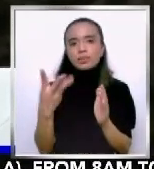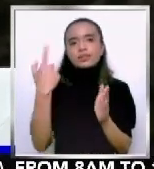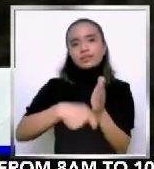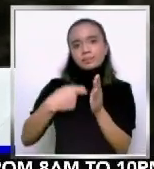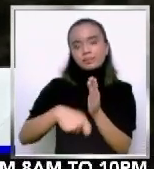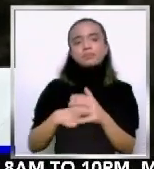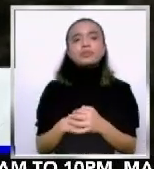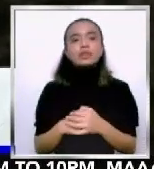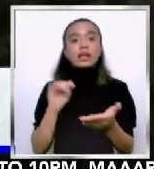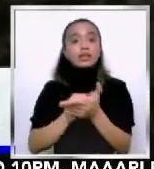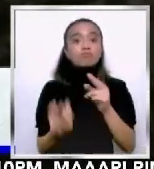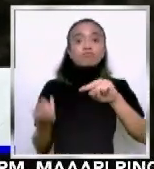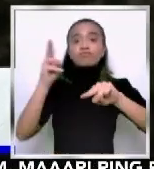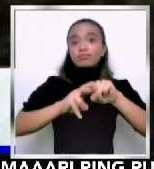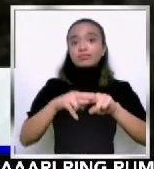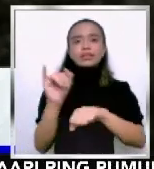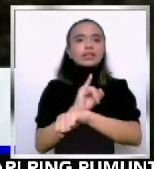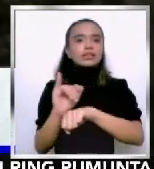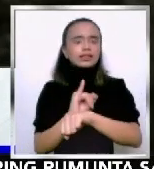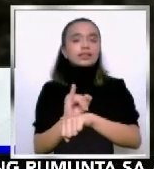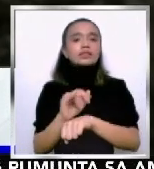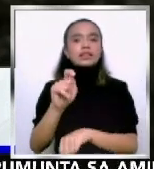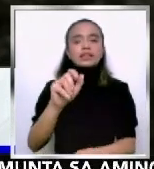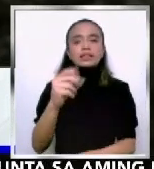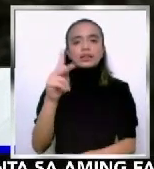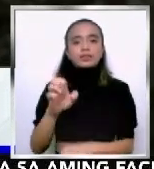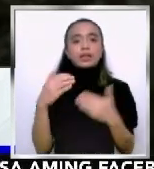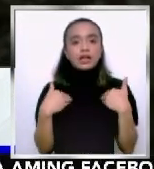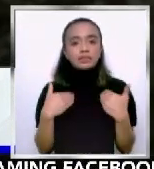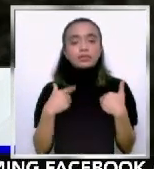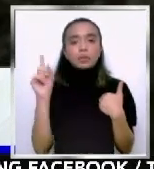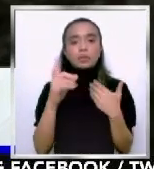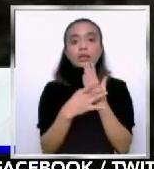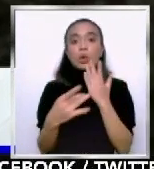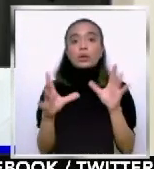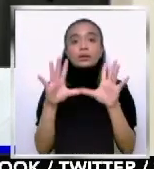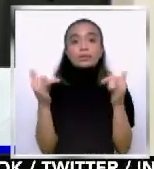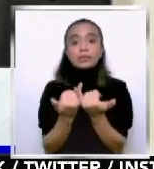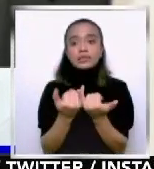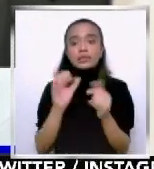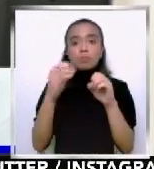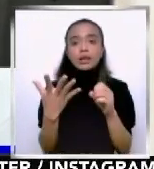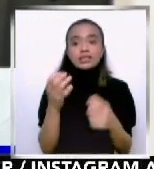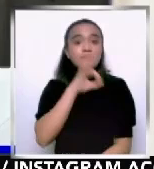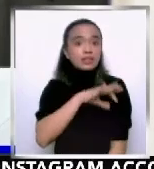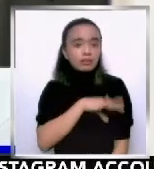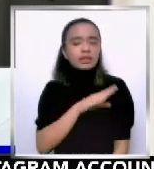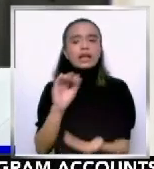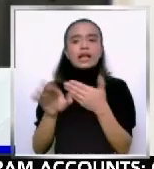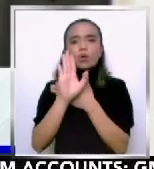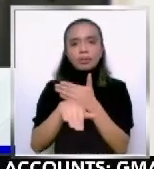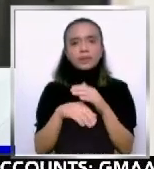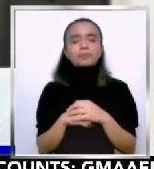dito ang tinatawag na industry take. Nakapaloob dito ang kita ng oil companies at pagbawi sa gastos ng pagpaparating ng langis.